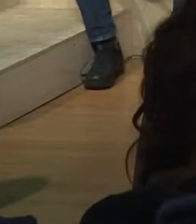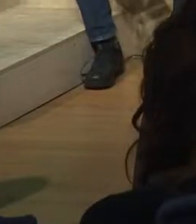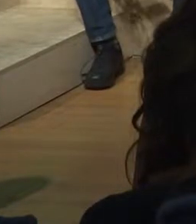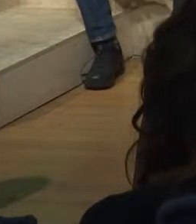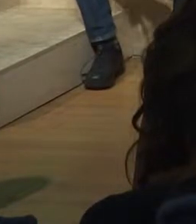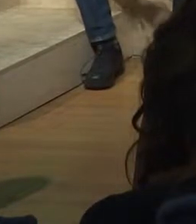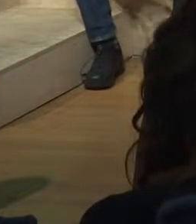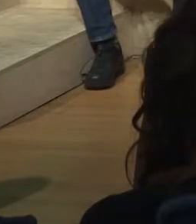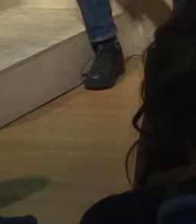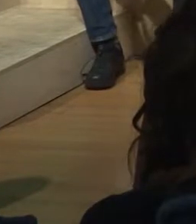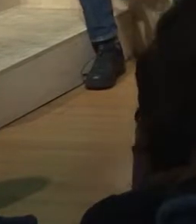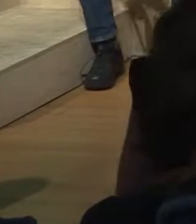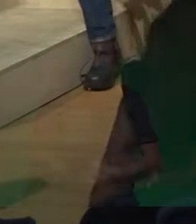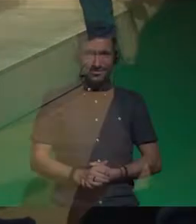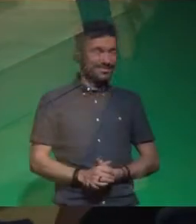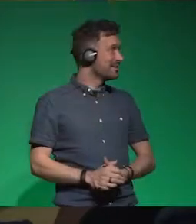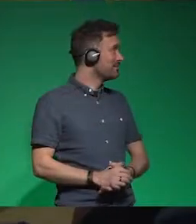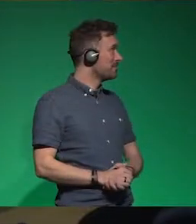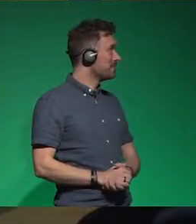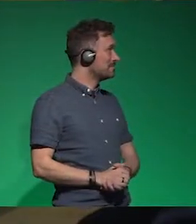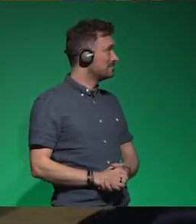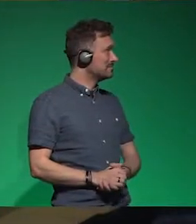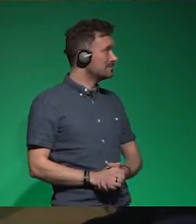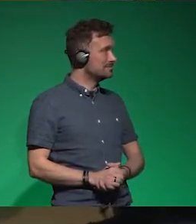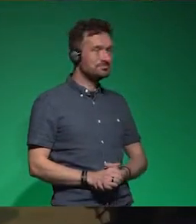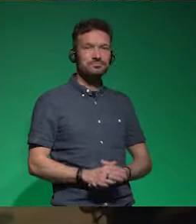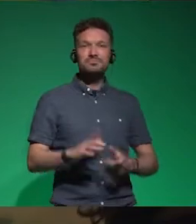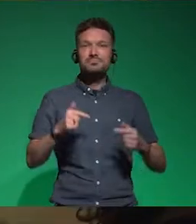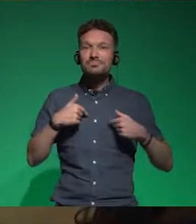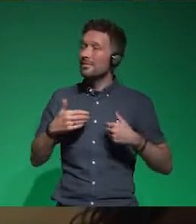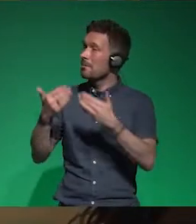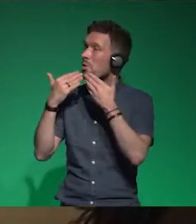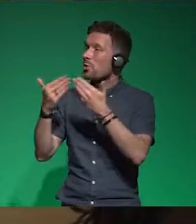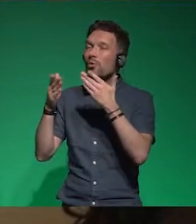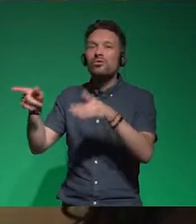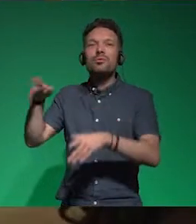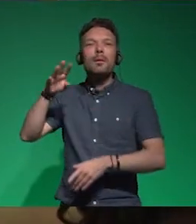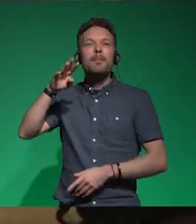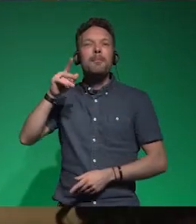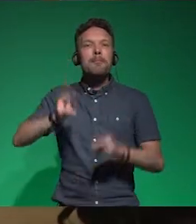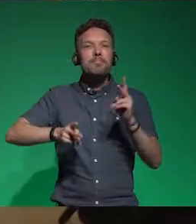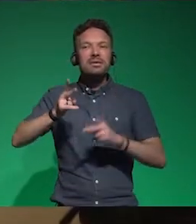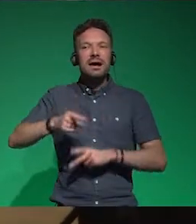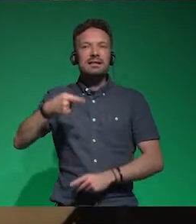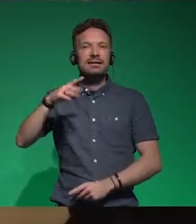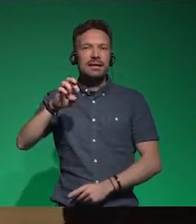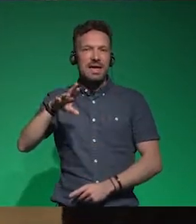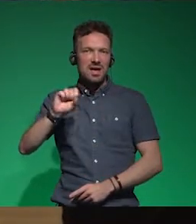I welcome very warm-hearted ich begrüße Gerst, ganz herzlich Michael Gerst,